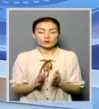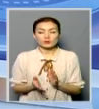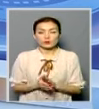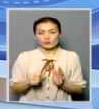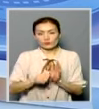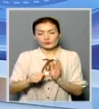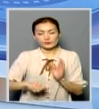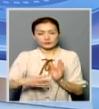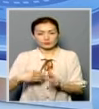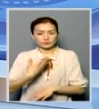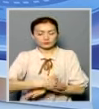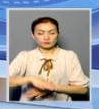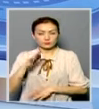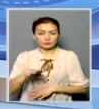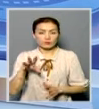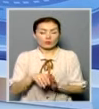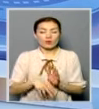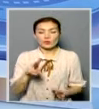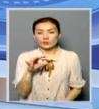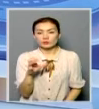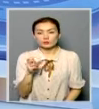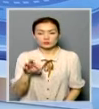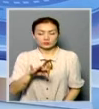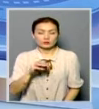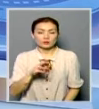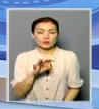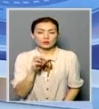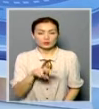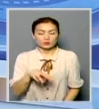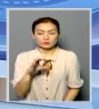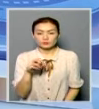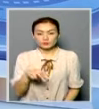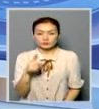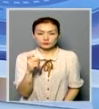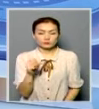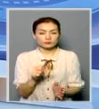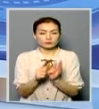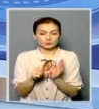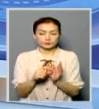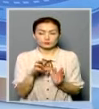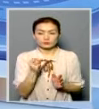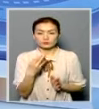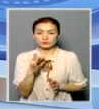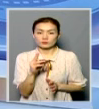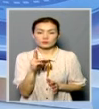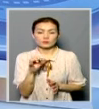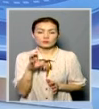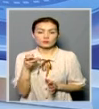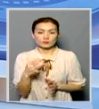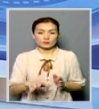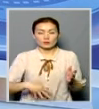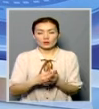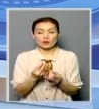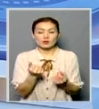состояние 69 улиц. В их числе микрорайон Нурсая, Самал, СМП-163, Балыкши и село Курсай. Бюджетные деньги для этого